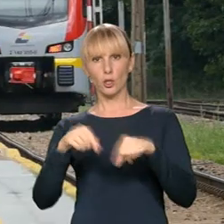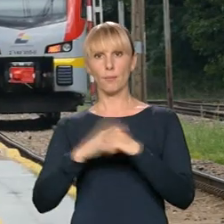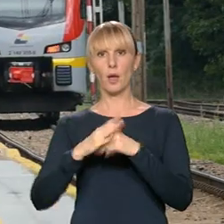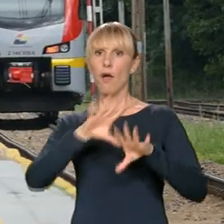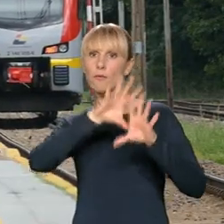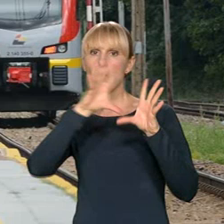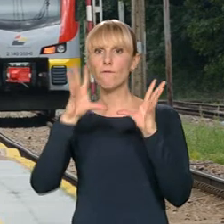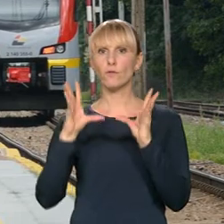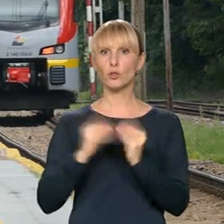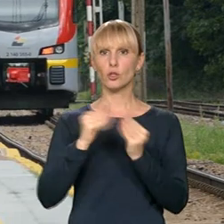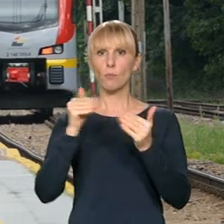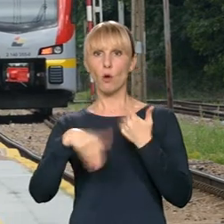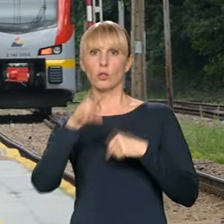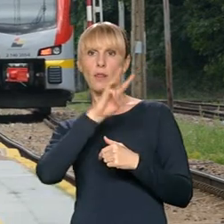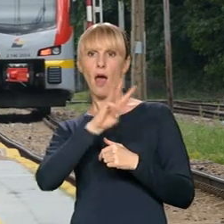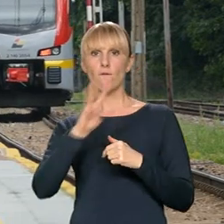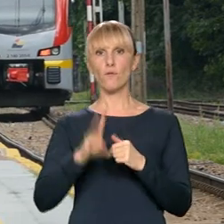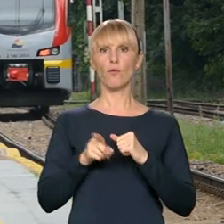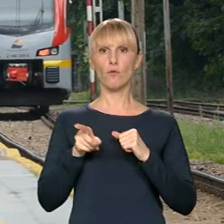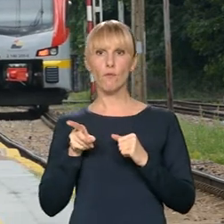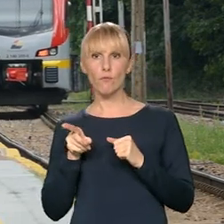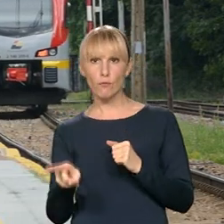specjalnych, jak i promocji można znaleźć na stronie